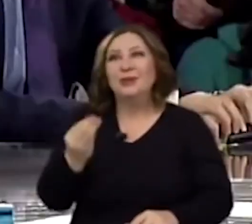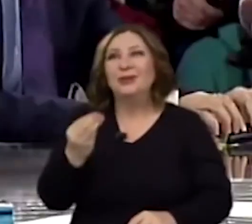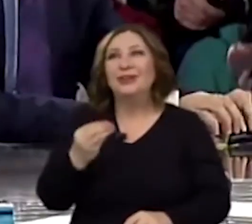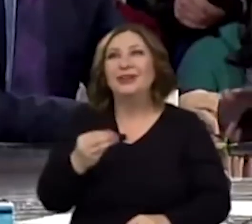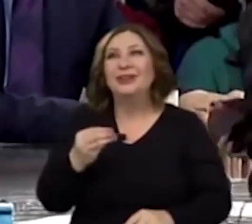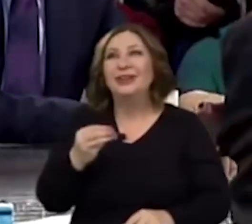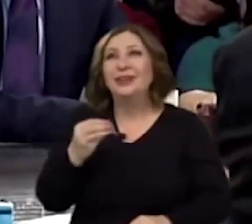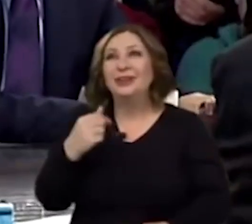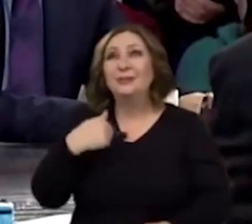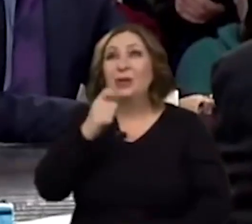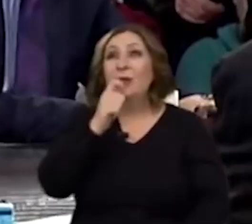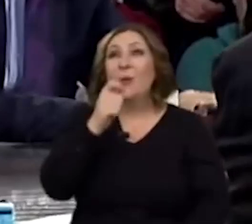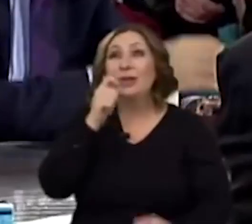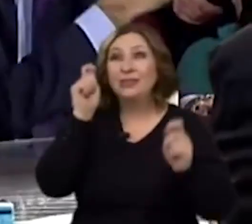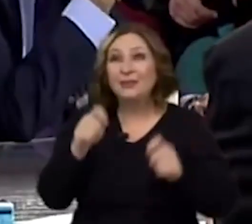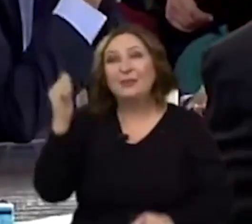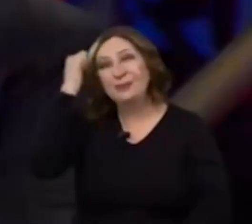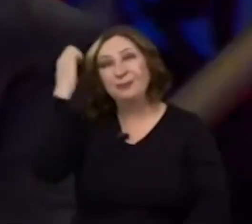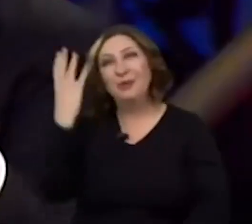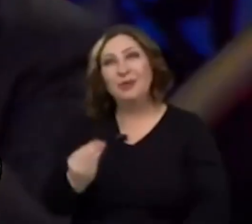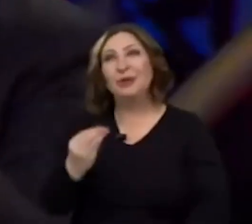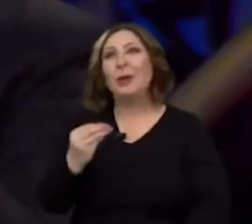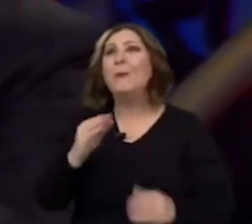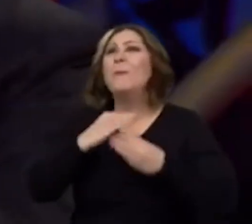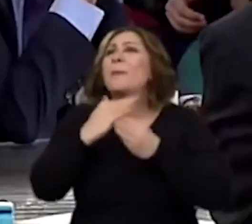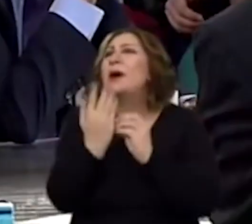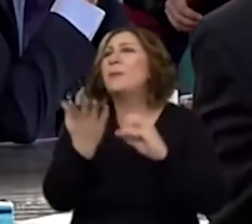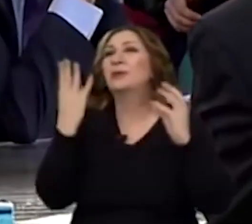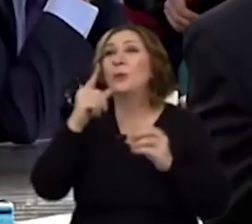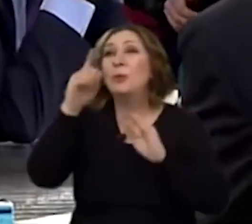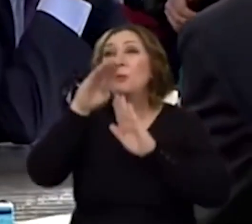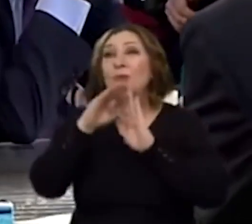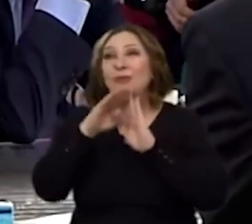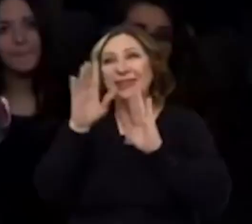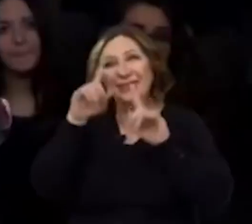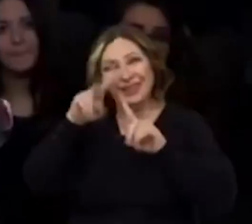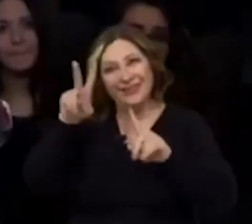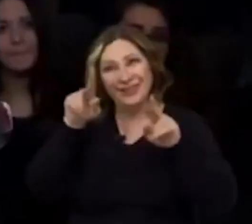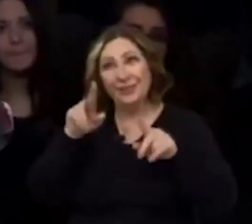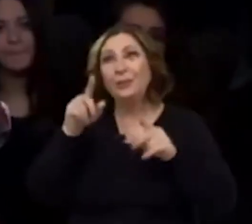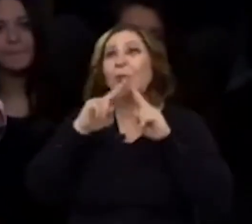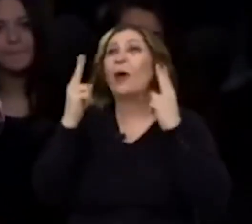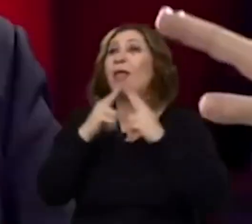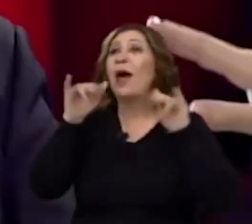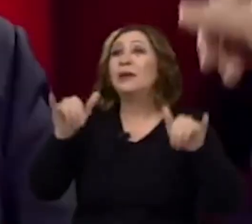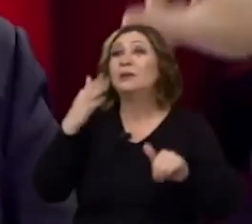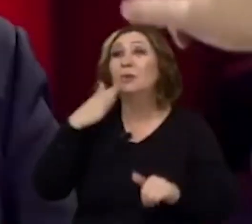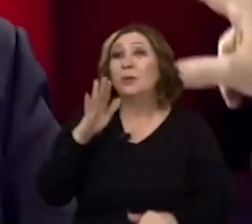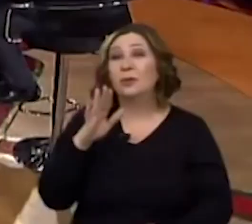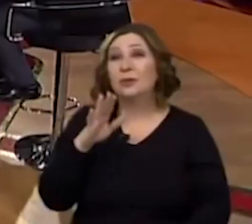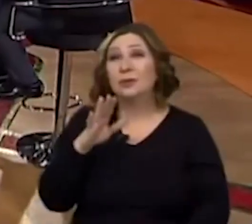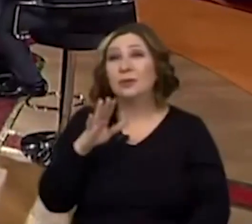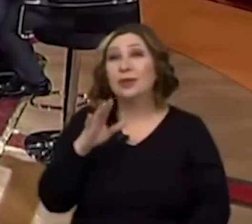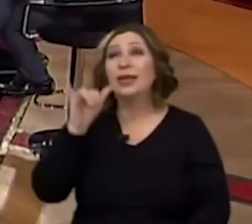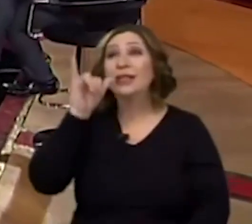musun? Bize röportaj yaptığına pişman oldu biliyor musun? Olmuştur abi. Paramparça oldu. Böyle bir televizyon ekibi hakikaten dünyanın hiçbir yerinde... Okan görüyor musun?